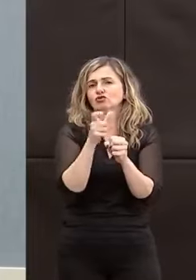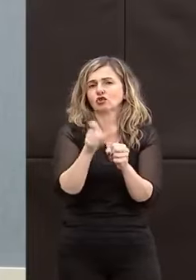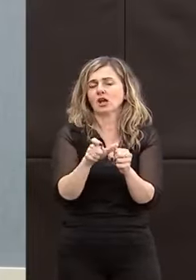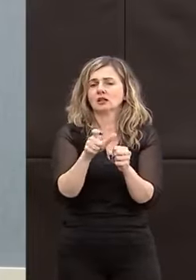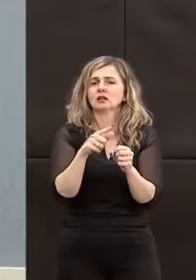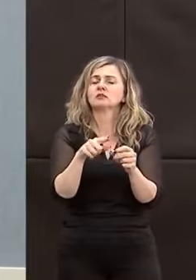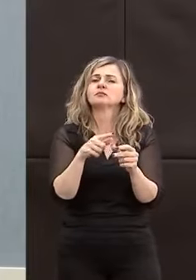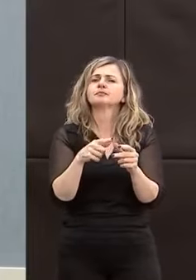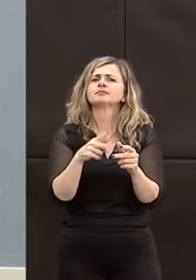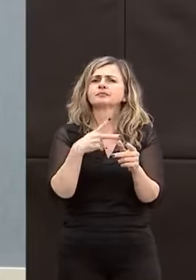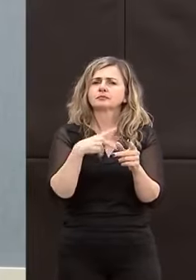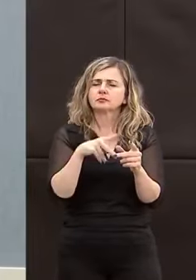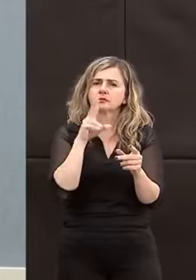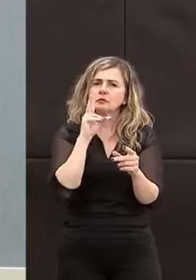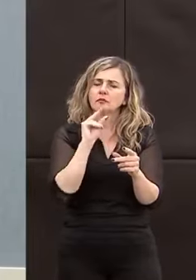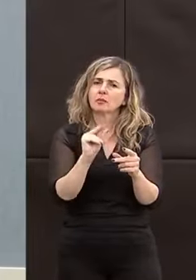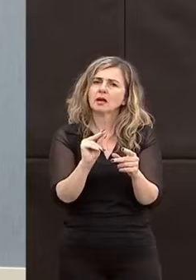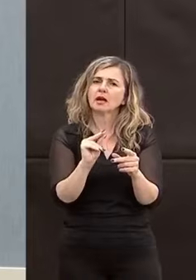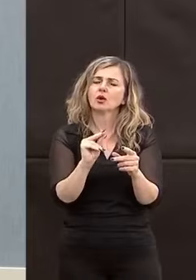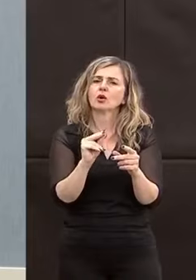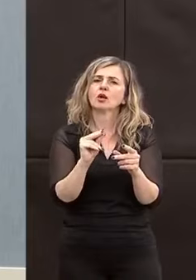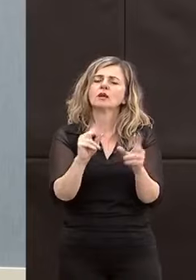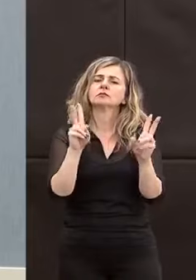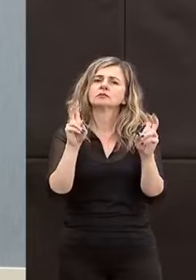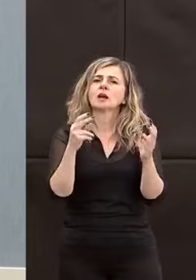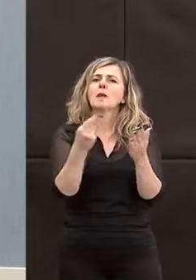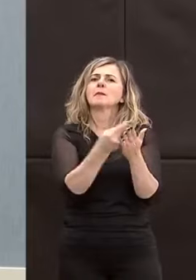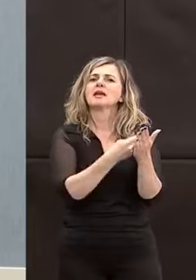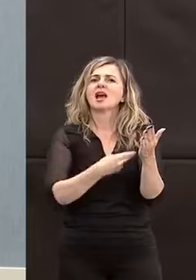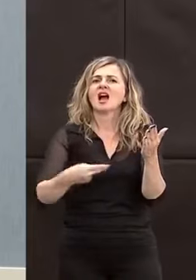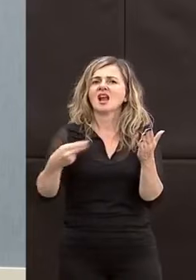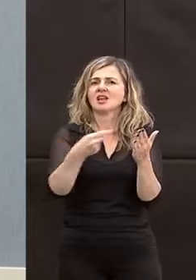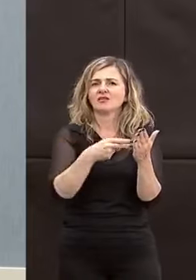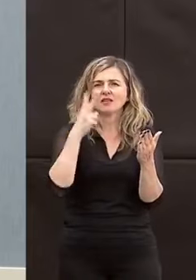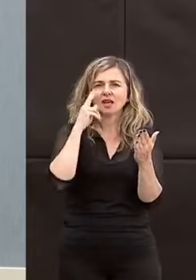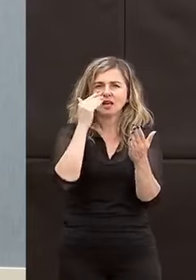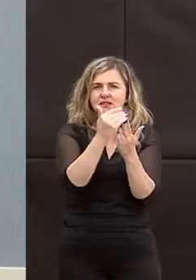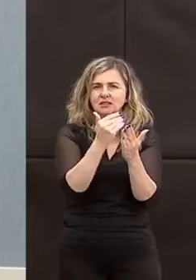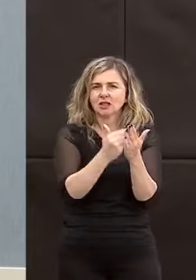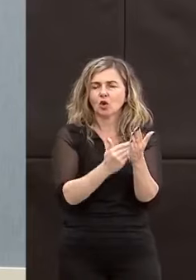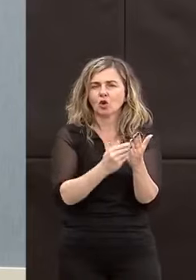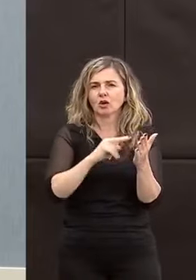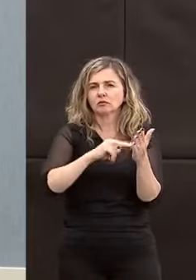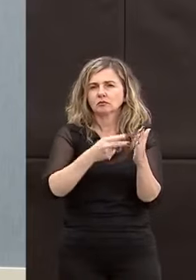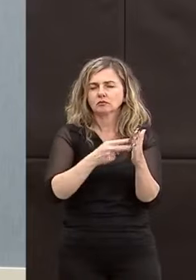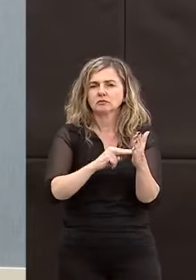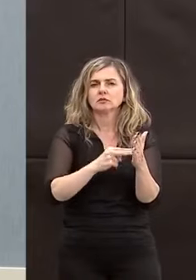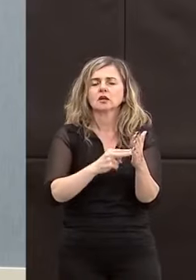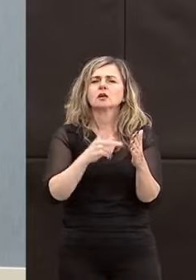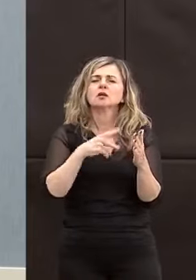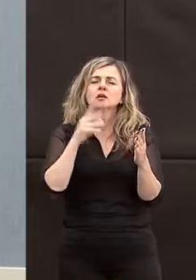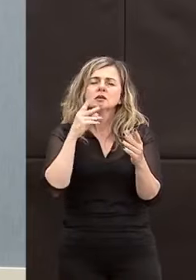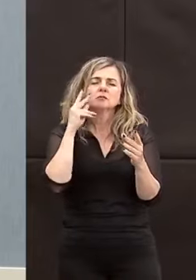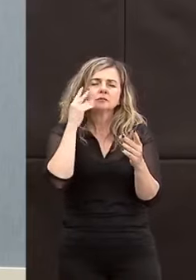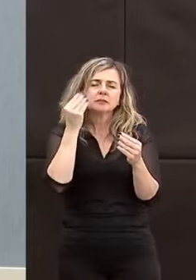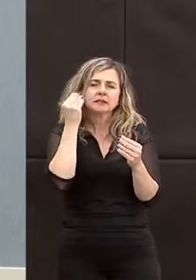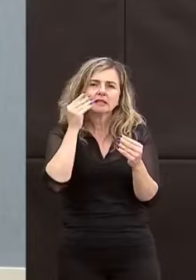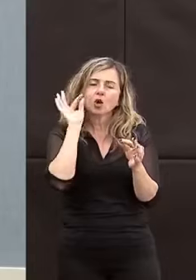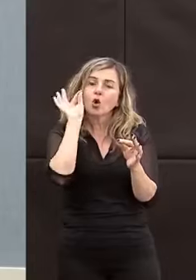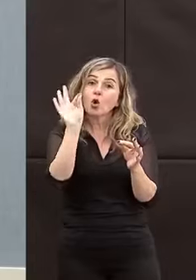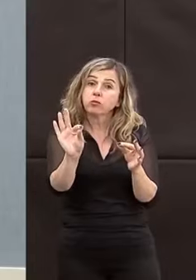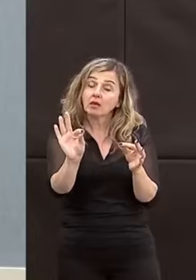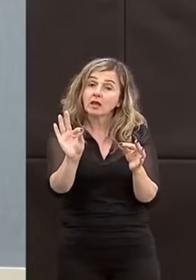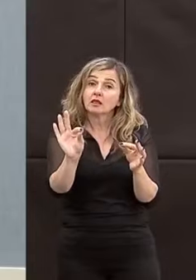sulla sulla parola di pianificazione stiamo pianificando quelli che possono essere appunto degli obiettivi che ci siamo